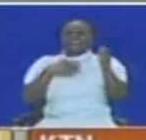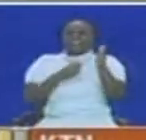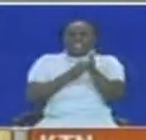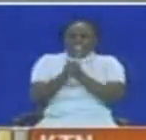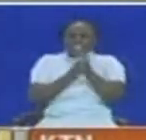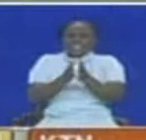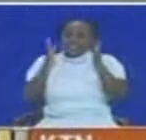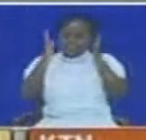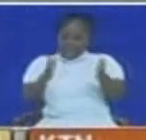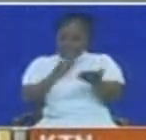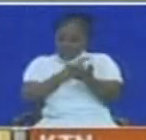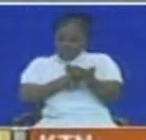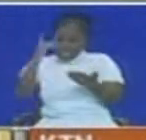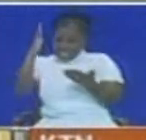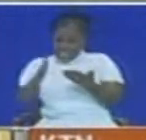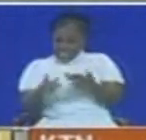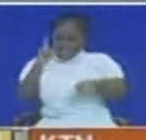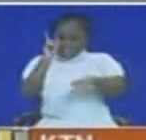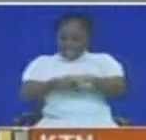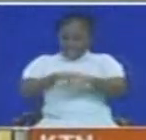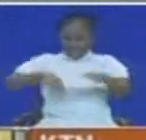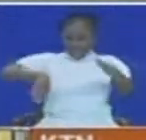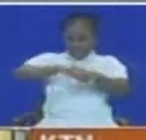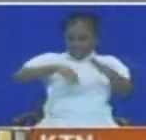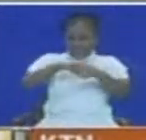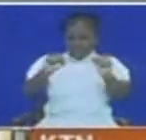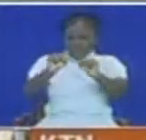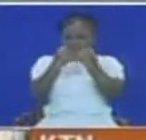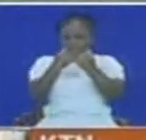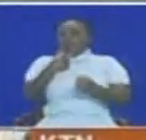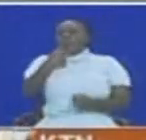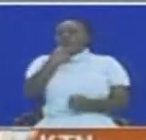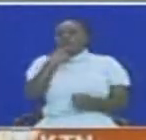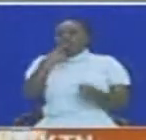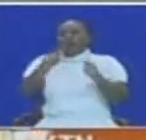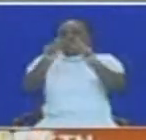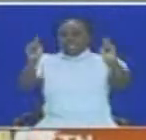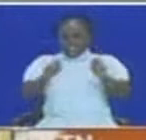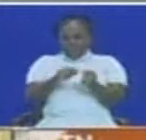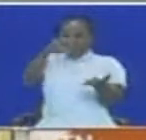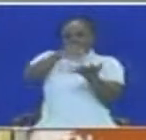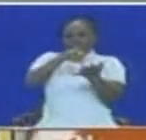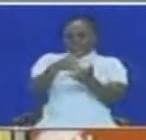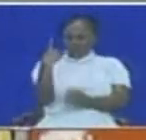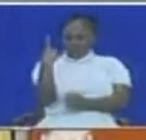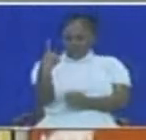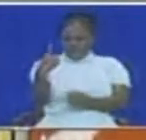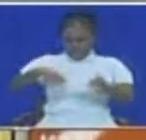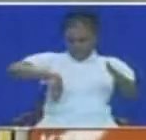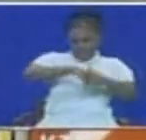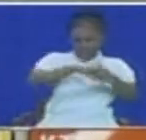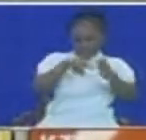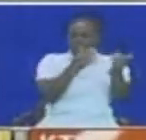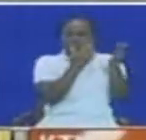weekend hii pale michuano ya ligi kuu nchini itakapochezwa. Timu ya Gor Mahia nayo ikiwa katika nafasi ya kwanza kwenye jedwali